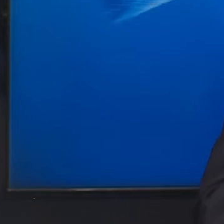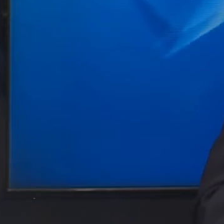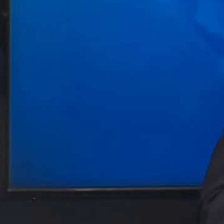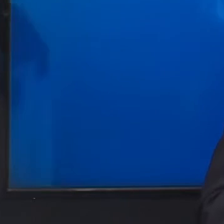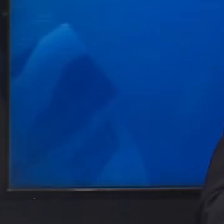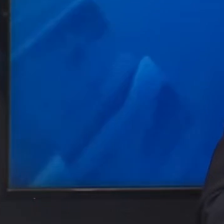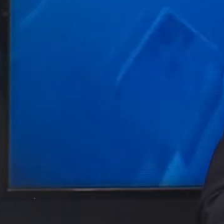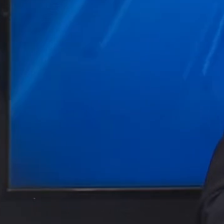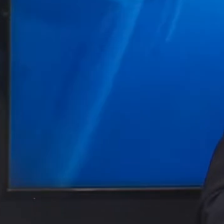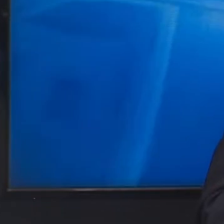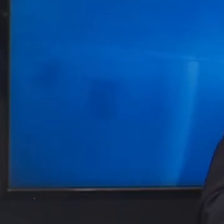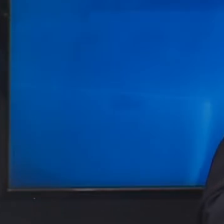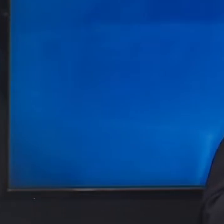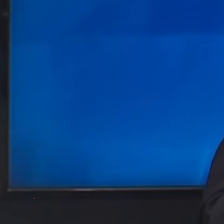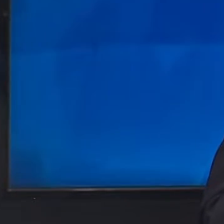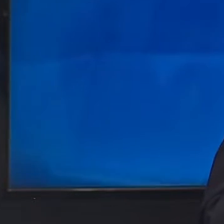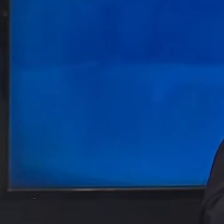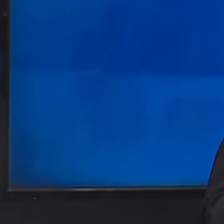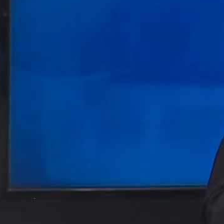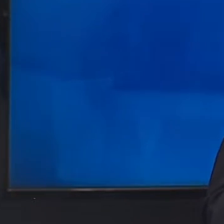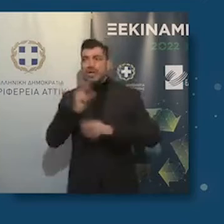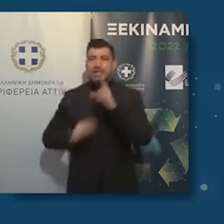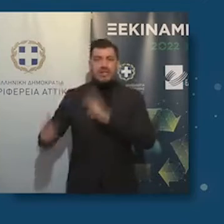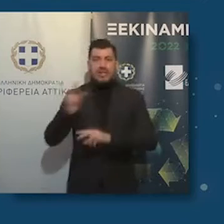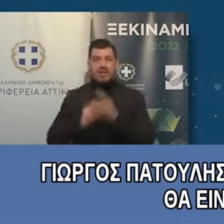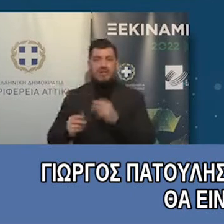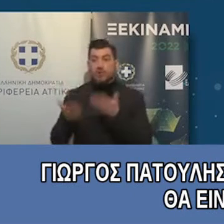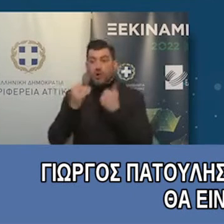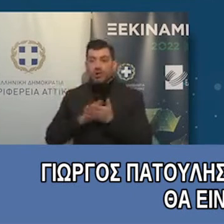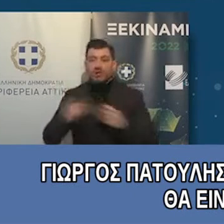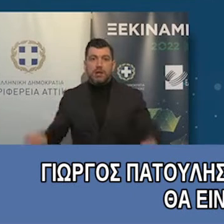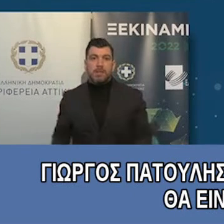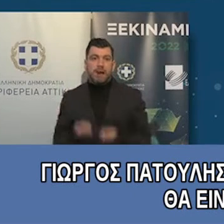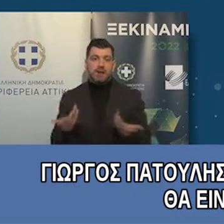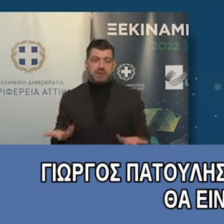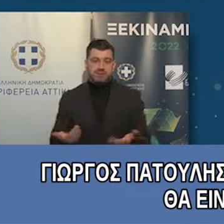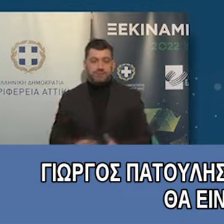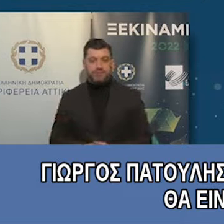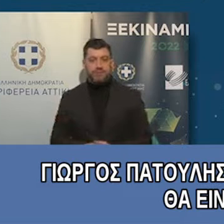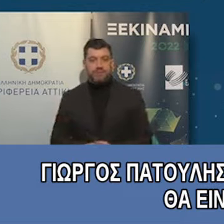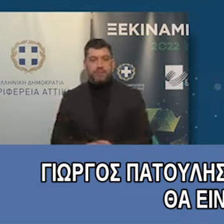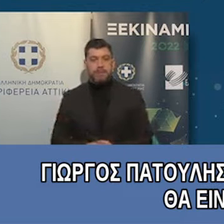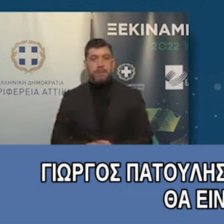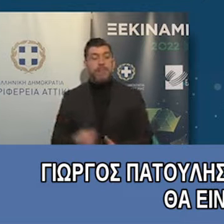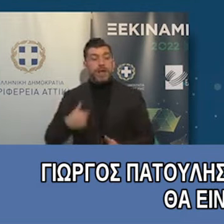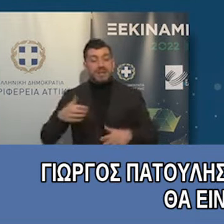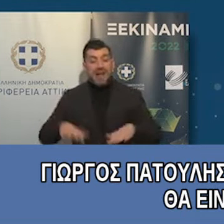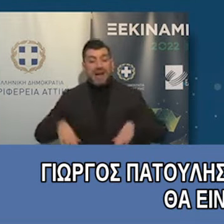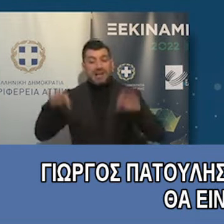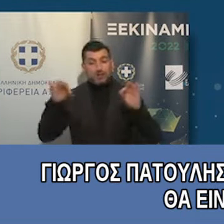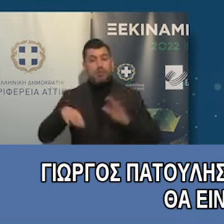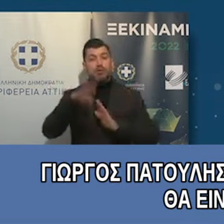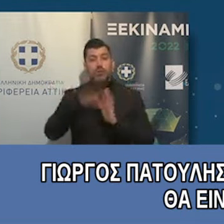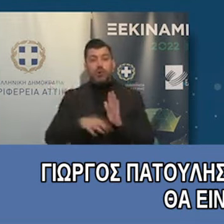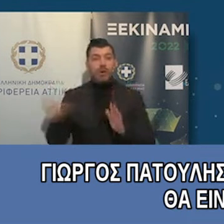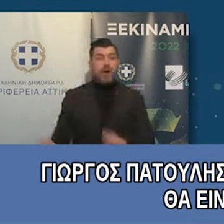και επανερχόμαστε εδώ για να δούμε όλο το ρεπορτάζ. Ξεκινάμε λοιπόν την υλοποίηση του δικτύου ανακύκλωσης για όλους τους